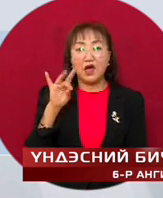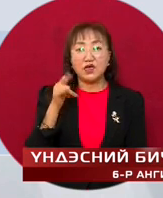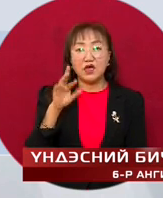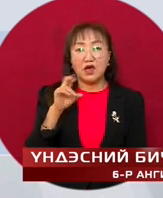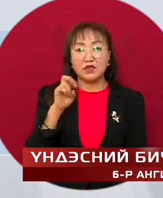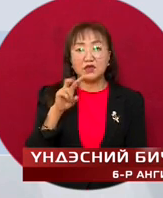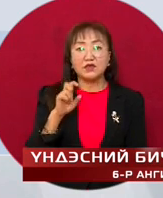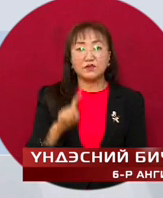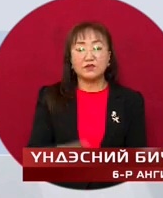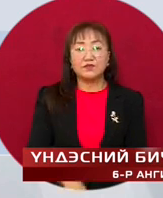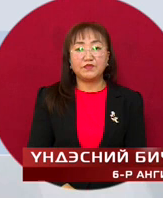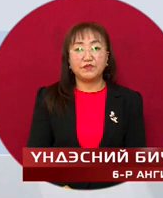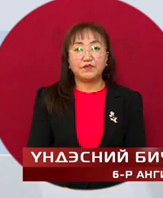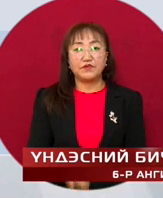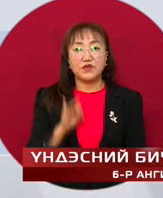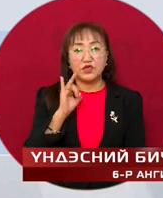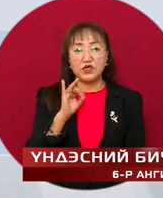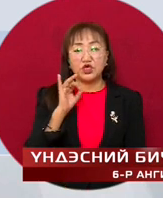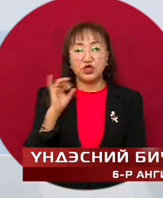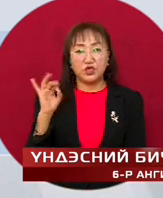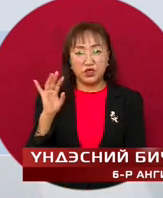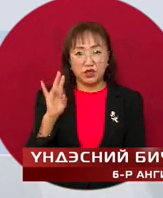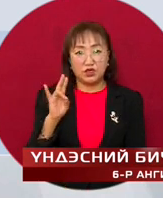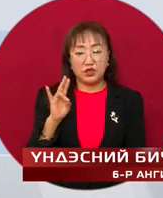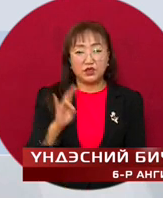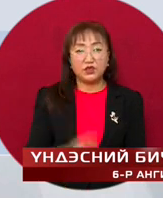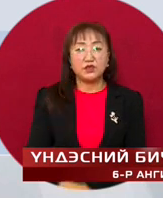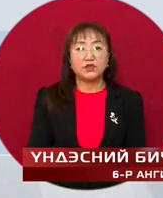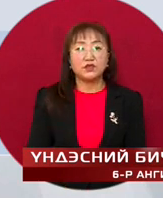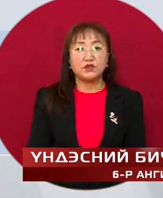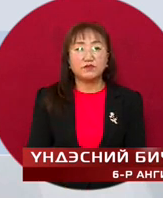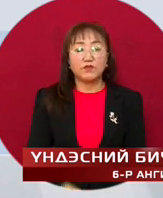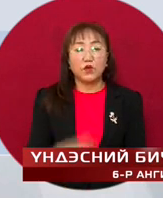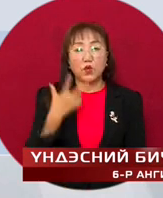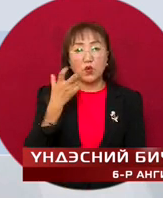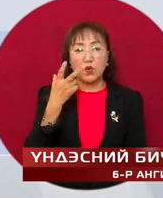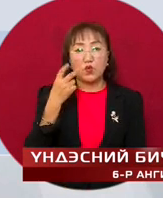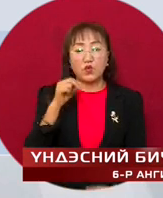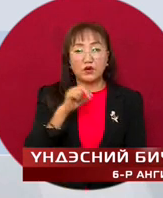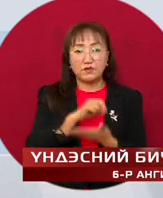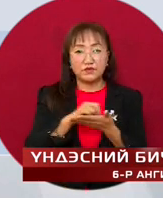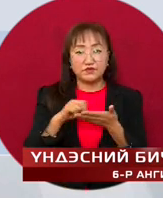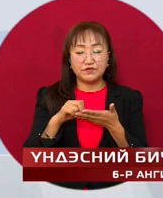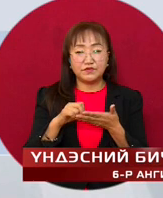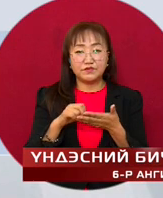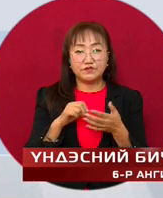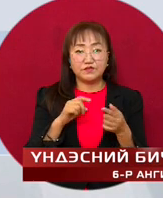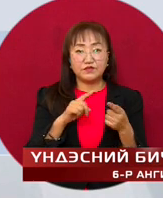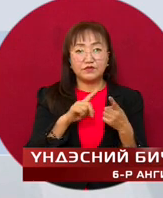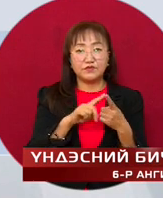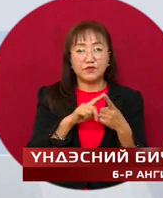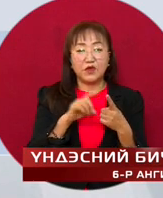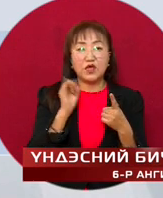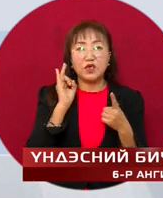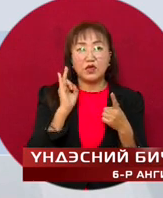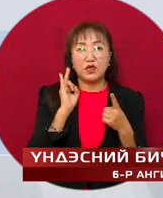и гэсэн нөхцлүүд. За эдгээр үгийг монгол бичигт 3 янзаар тэмдэглэдэг. За эхнийх нь ин нөхцөл.